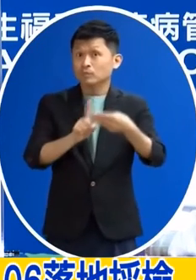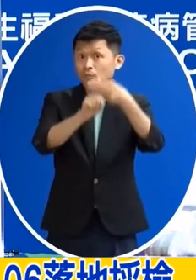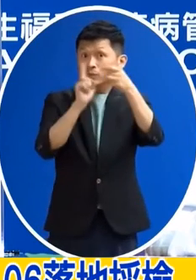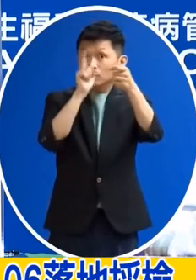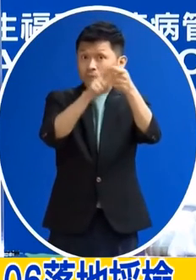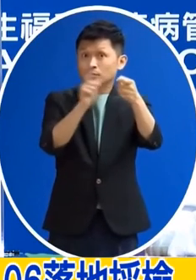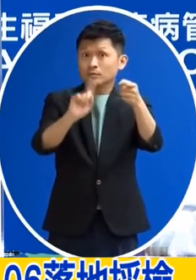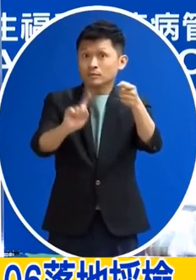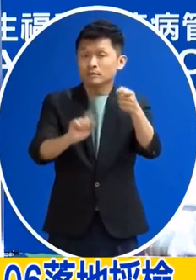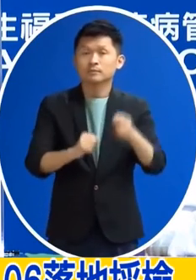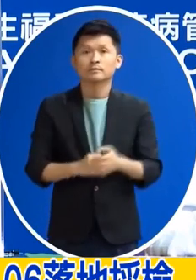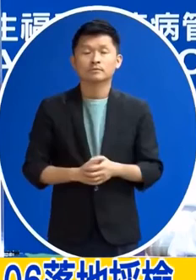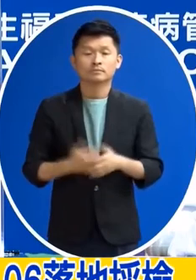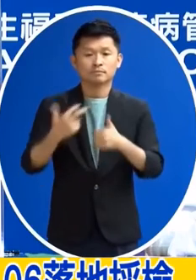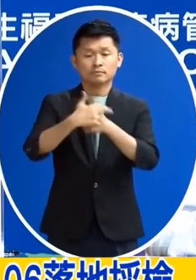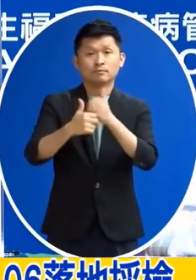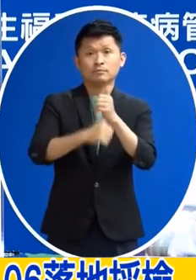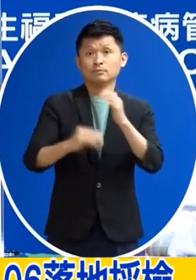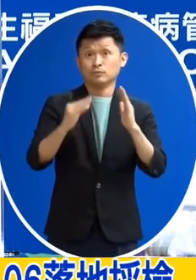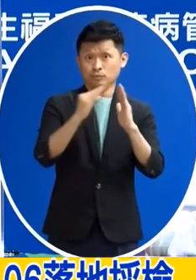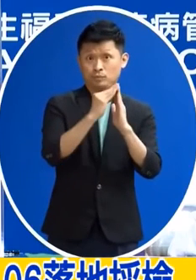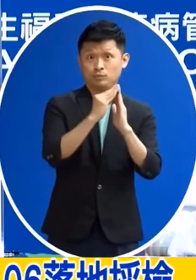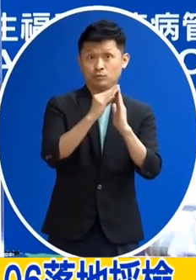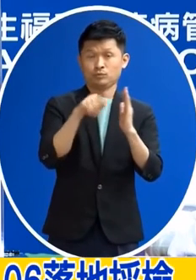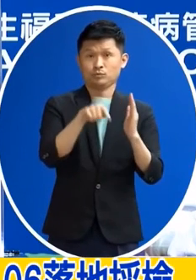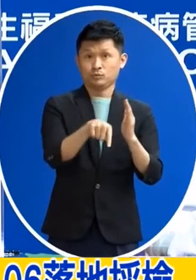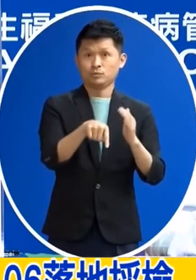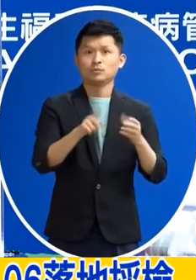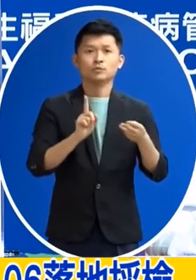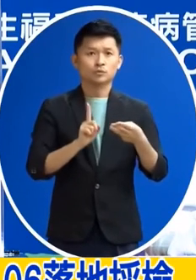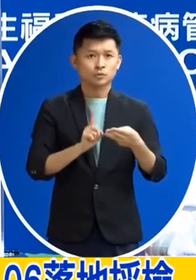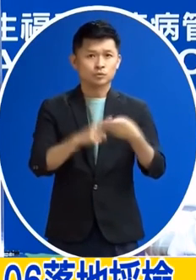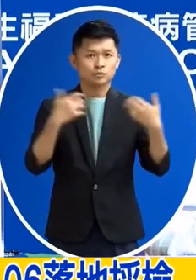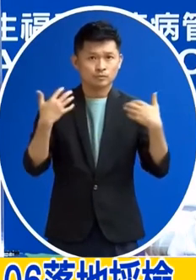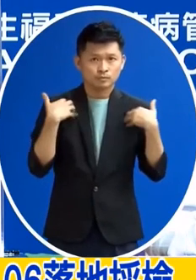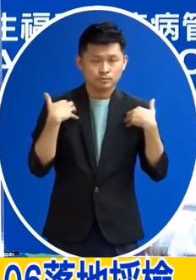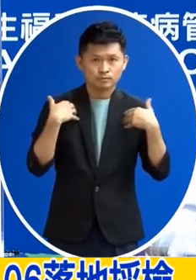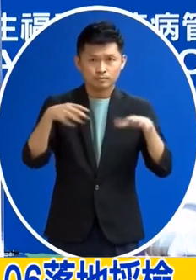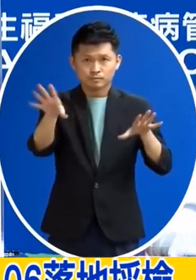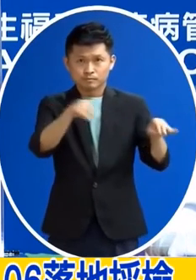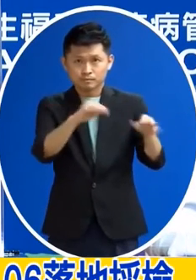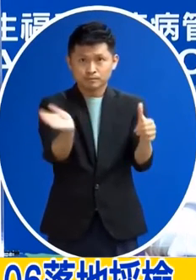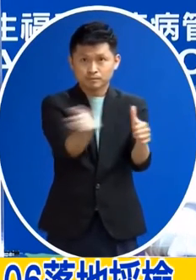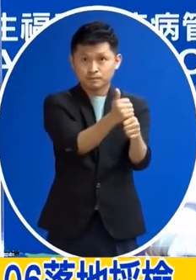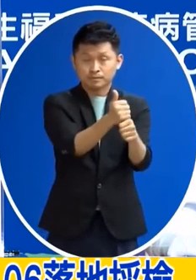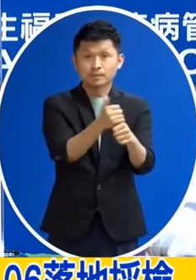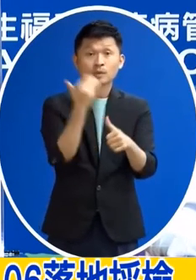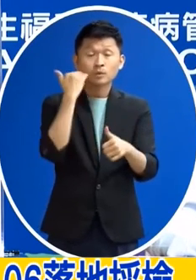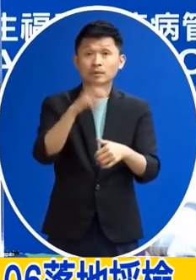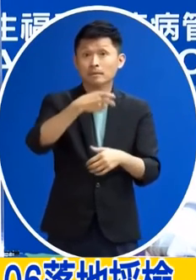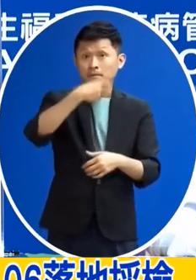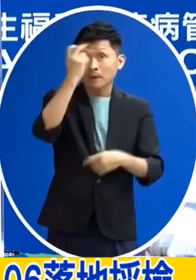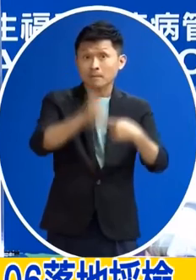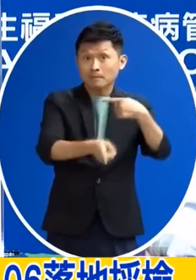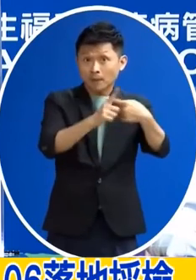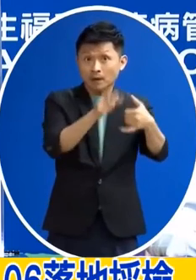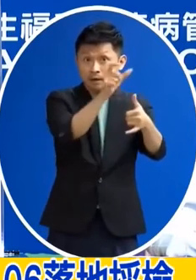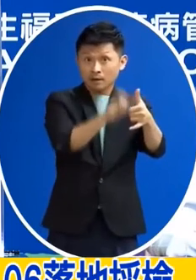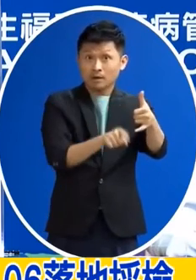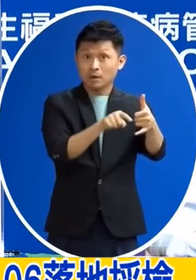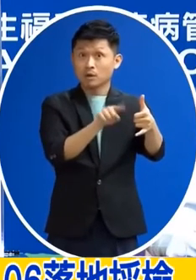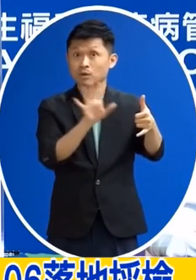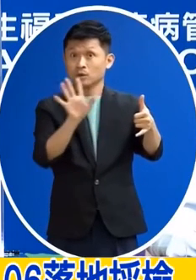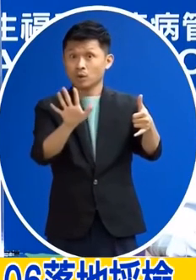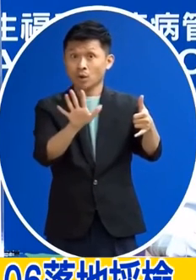哦，基本上在卫生局仍然是一个主要的一个枢纽。所以当确诊者的时候，他有确诊者，他